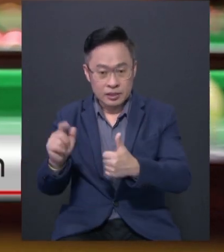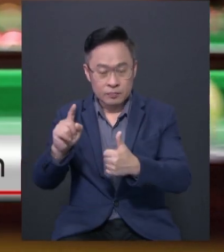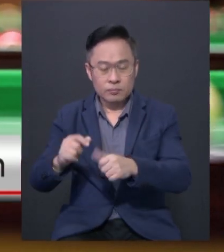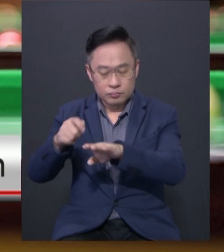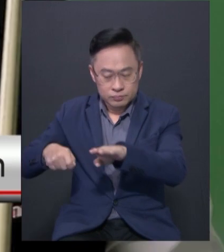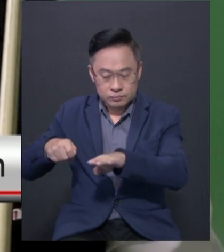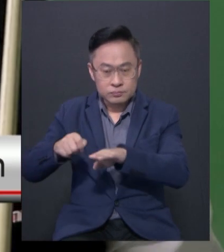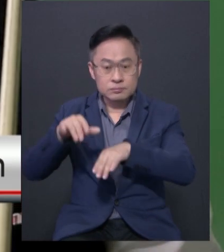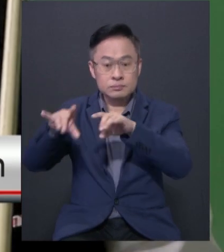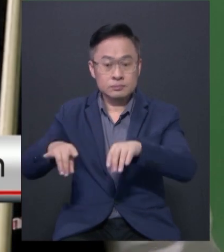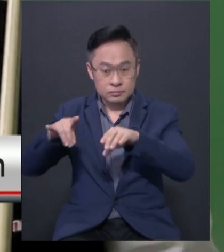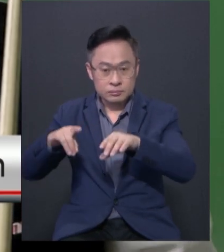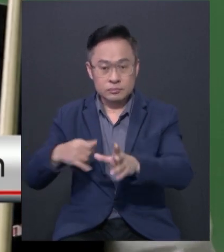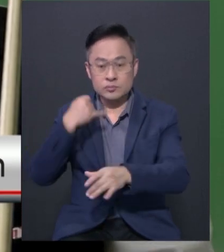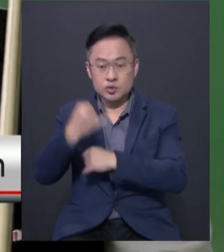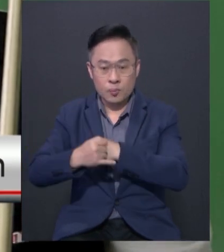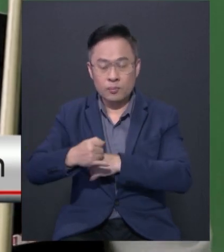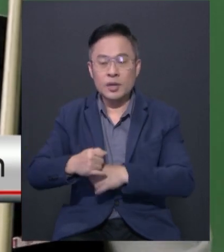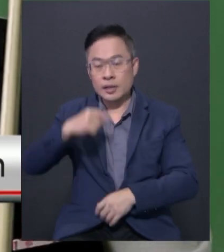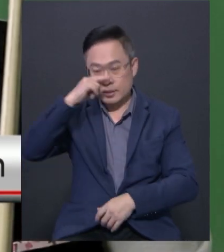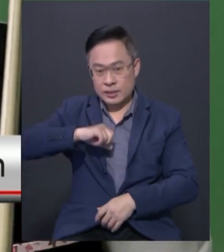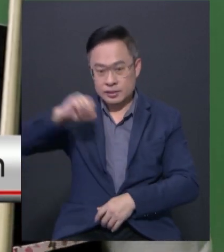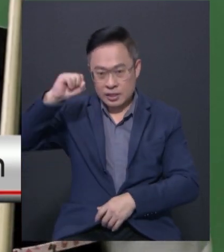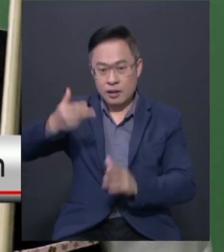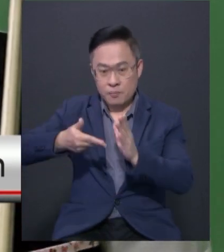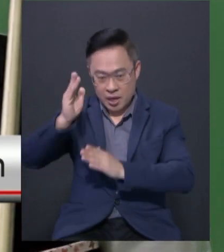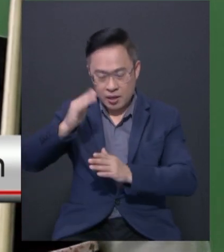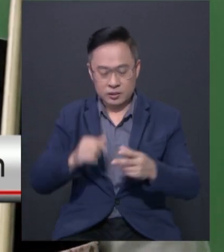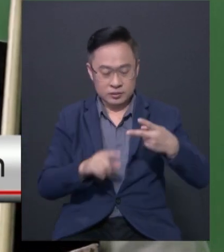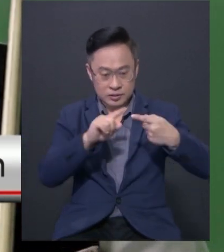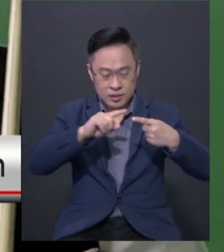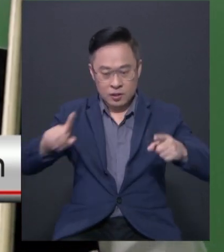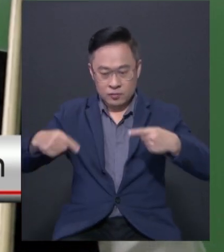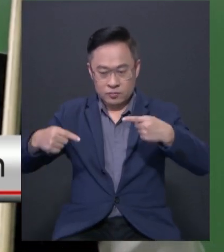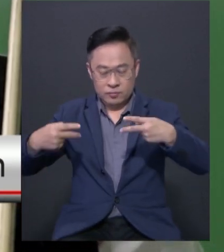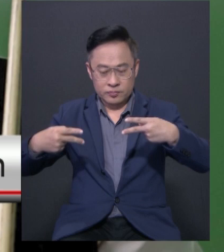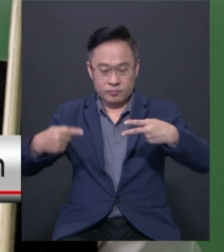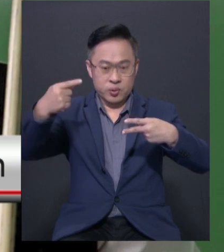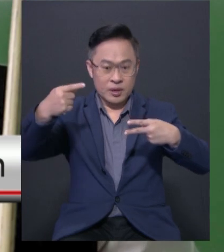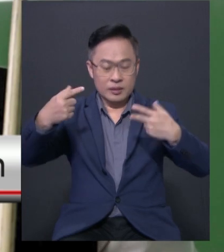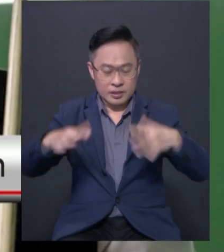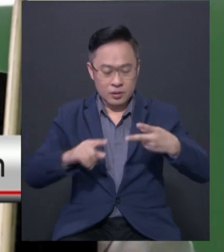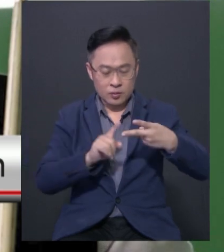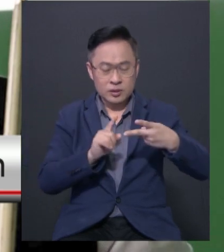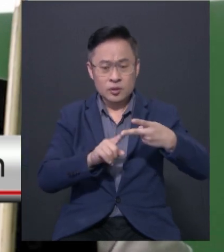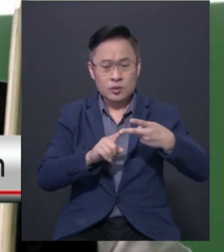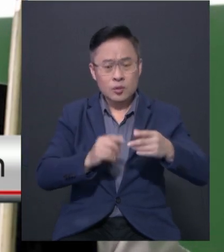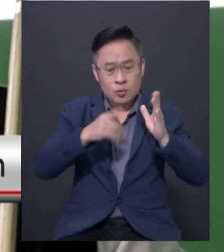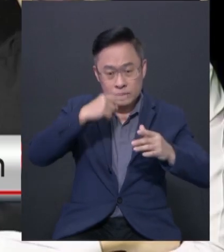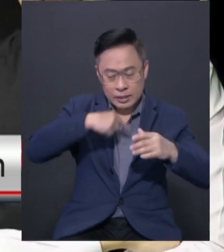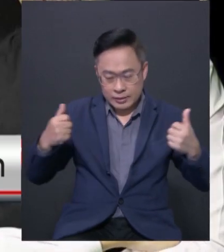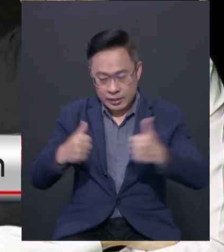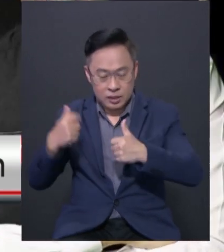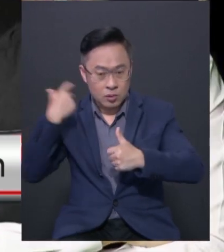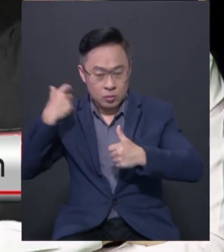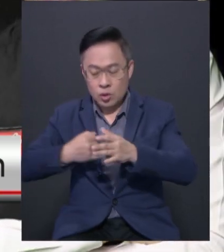นักสอยคิวเจ้าถิ่นไปได้4ต่อ2เฟรมครับส่วนใบพัดศรีราชาครับรอบรองก็เอาชนะกีโฮยีครับนักสอยคิวชาวฮ่องกงไป